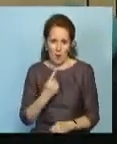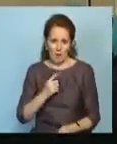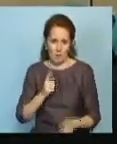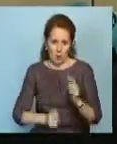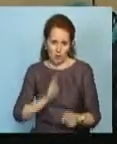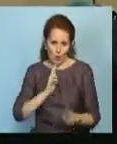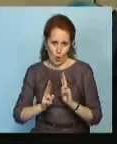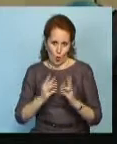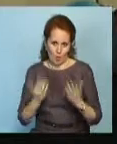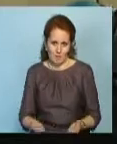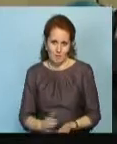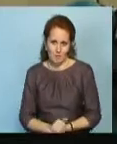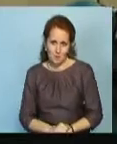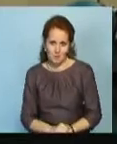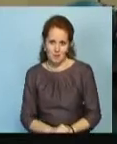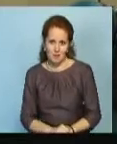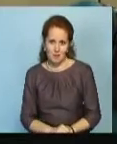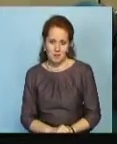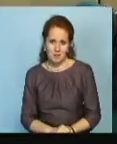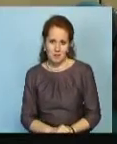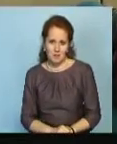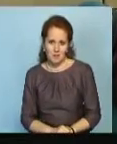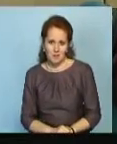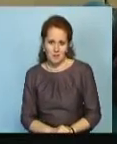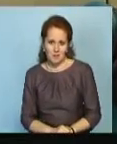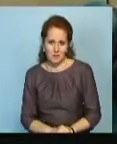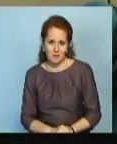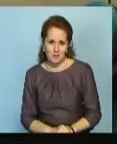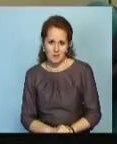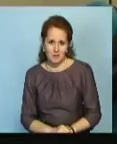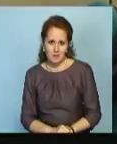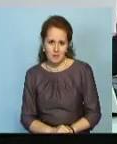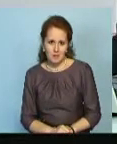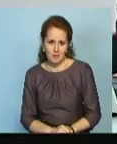раздаточном пункте. Светлана Буланова, Илья Дерендяев, Артем Пушин, телеканал «Моя Удмуртия».